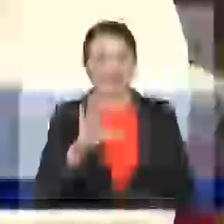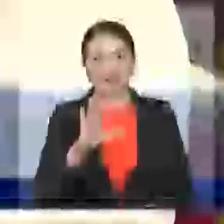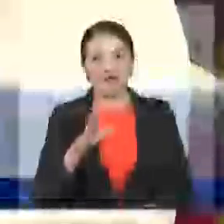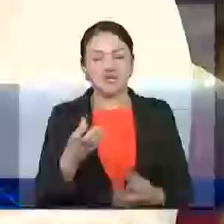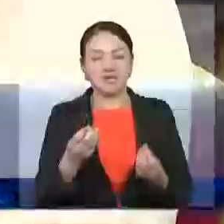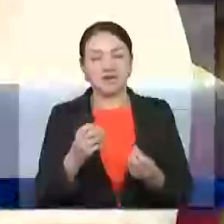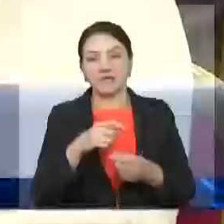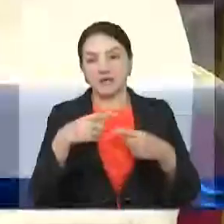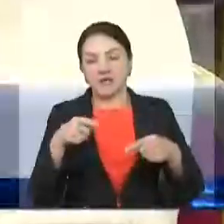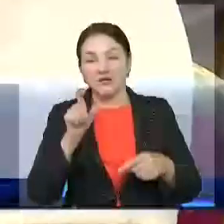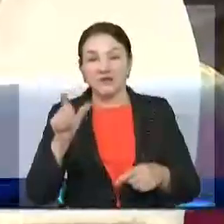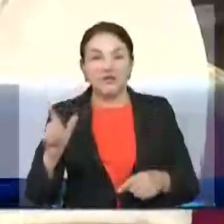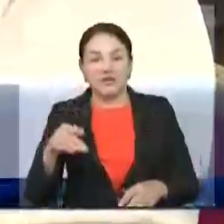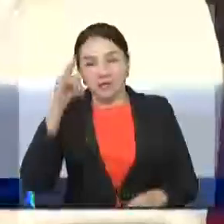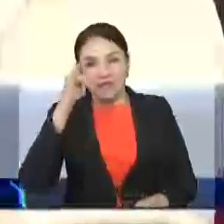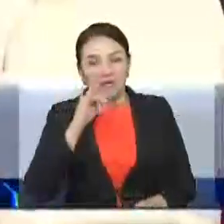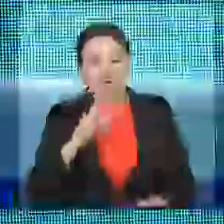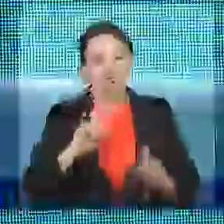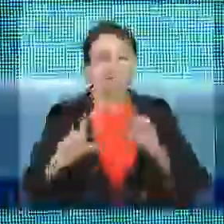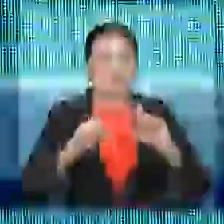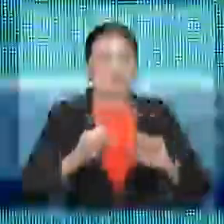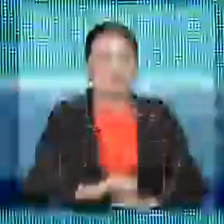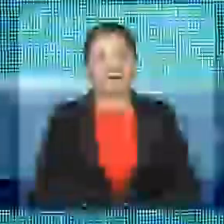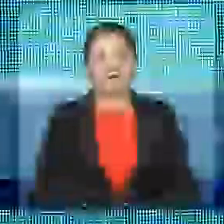и представители Казахстанской Федерации шахмат.